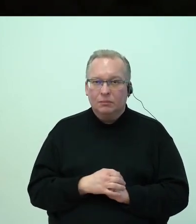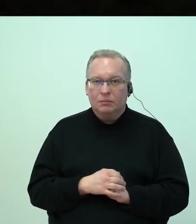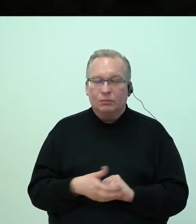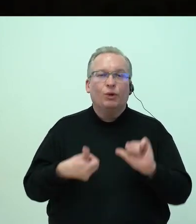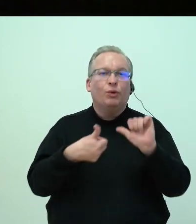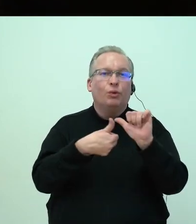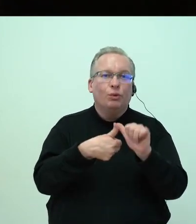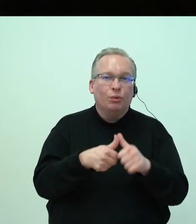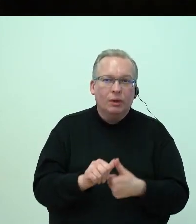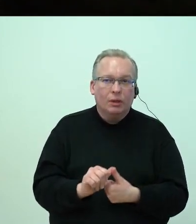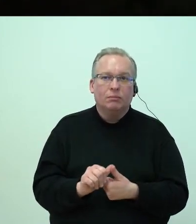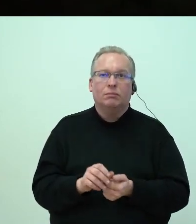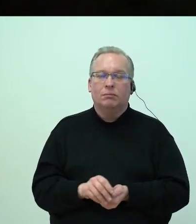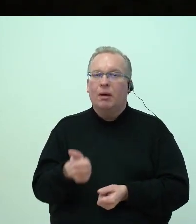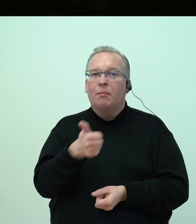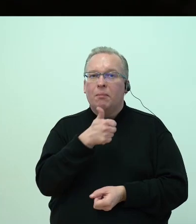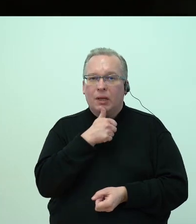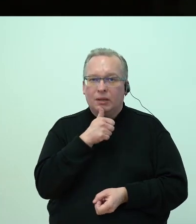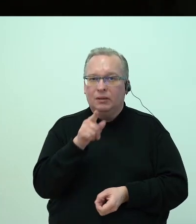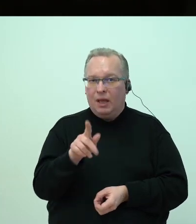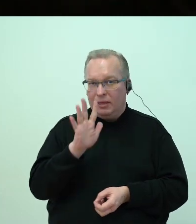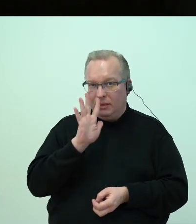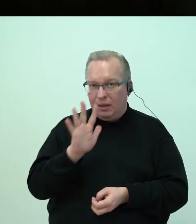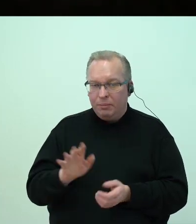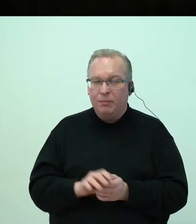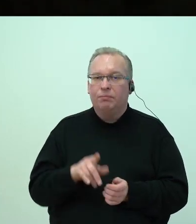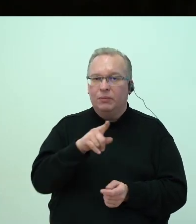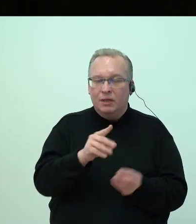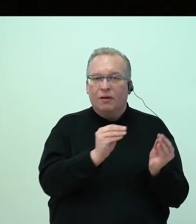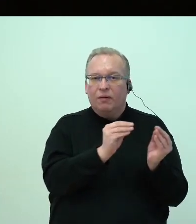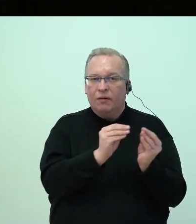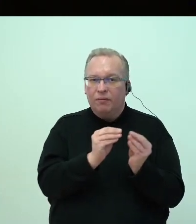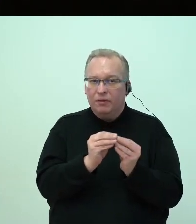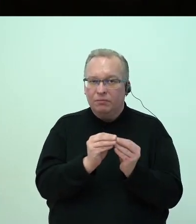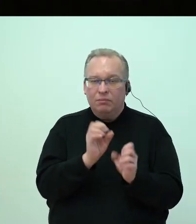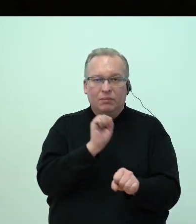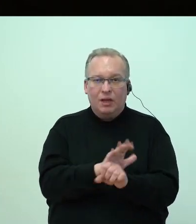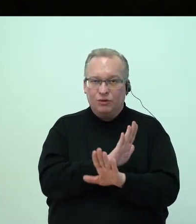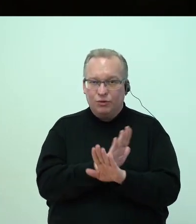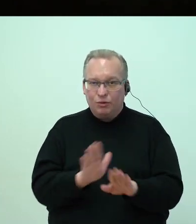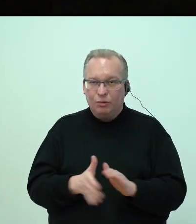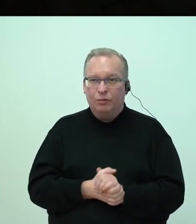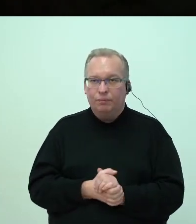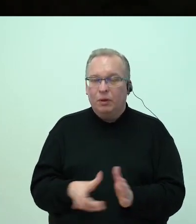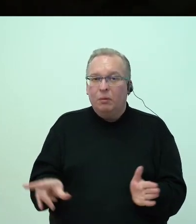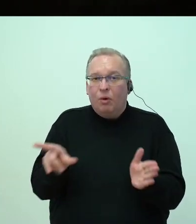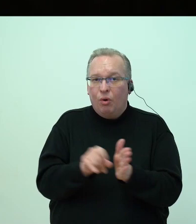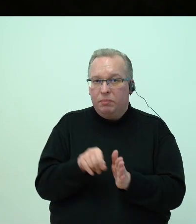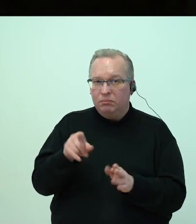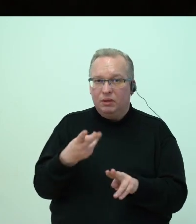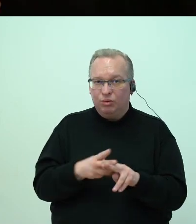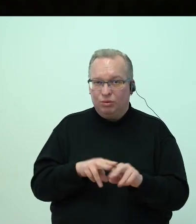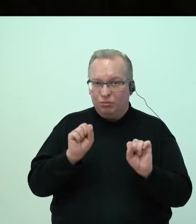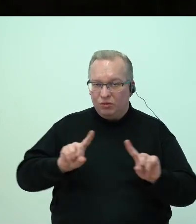nuolatos bandai laikyti, kad tas neapykantos ratas nesustotų. Ir būtent dėl to gali